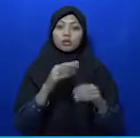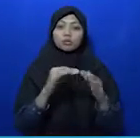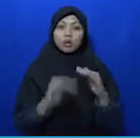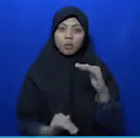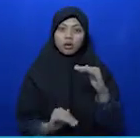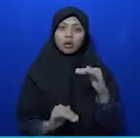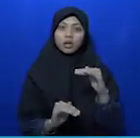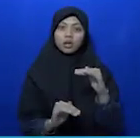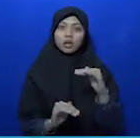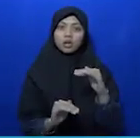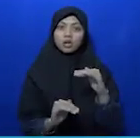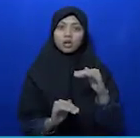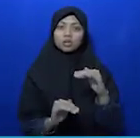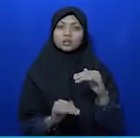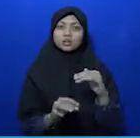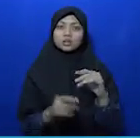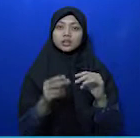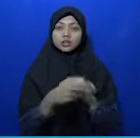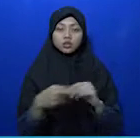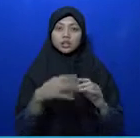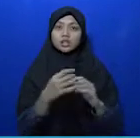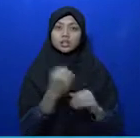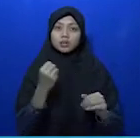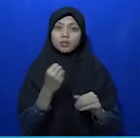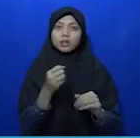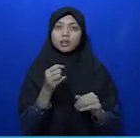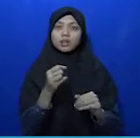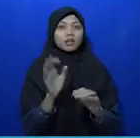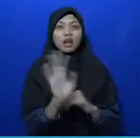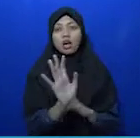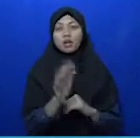maka Rio Tinto tidak mendapatkan apa-apa. Ya.